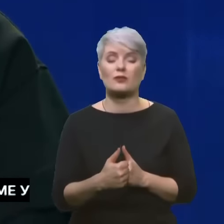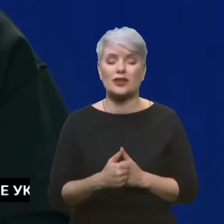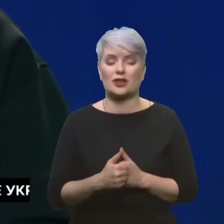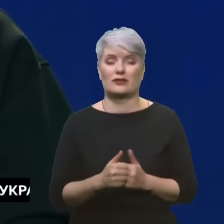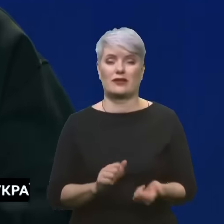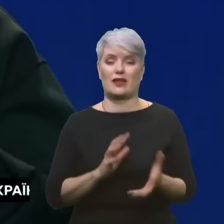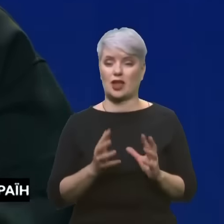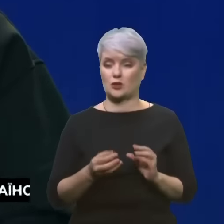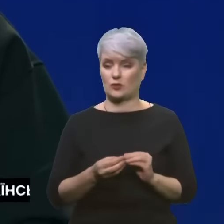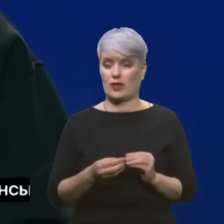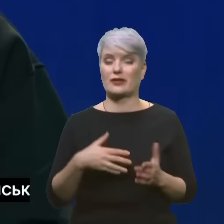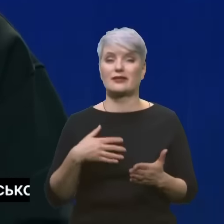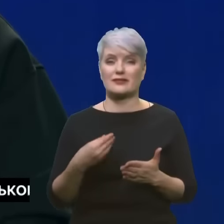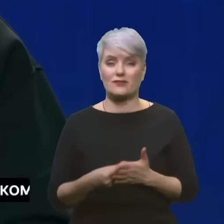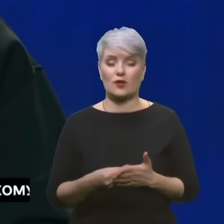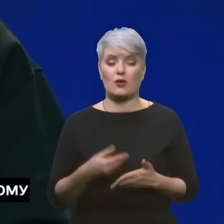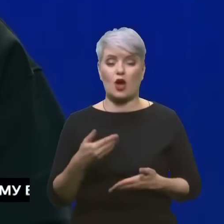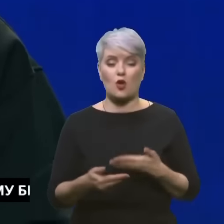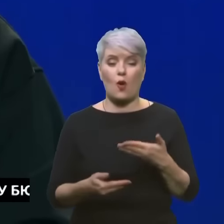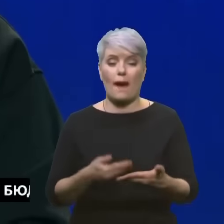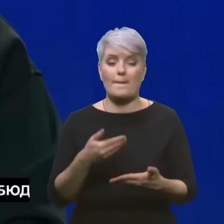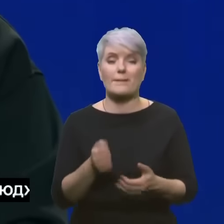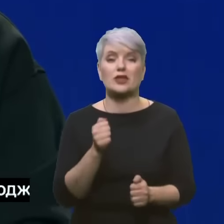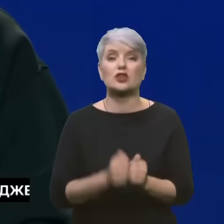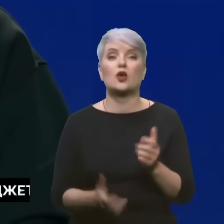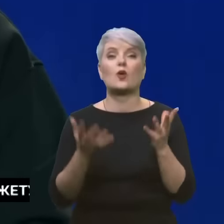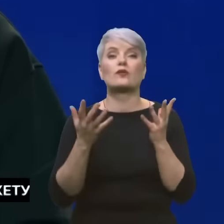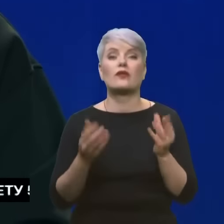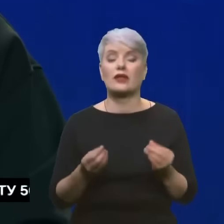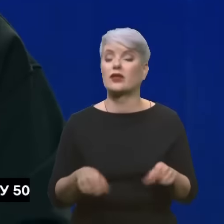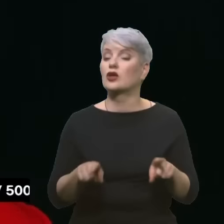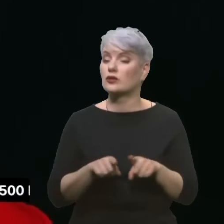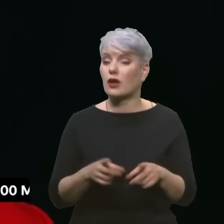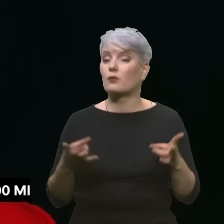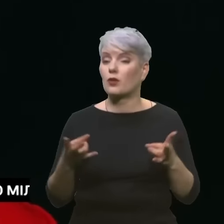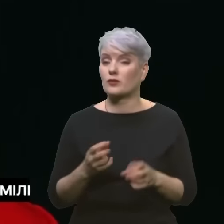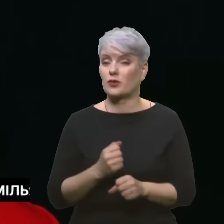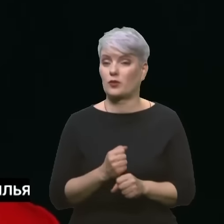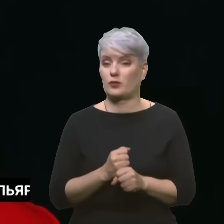Наближенням результату. А це значить своїми кроками. Щоденно. Ось що потрібно робити.